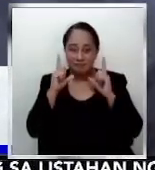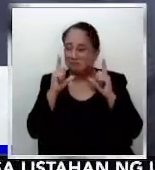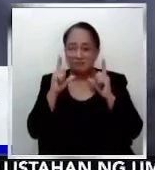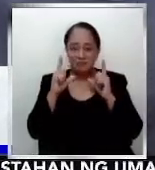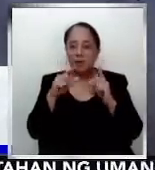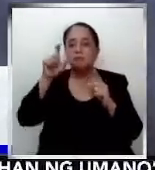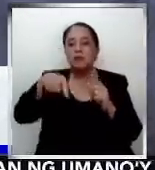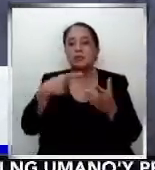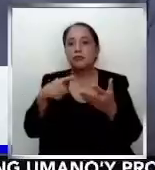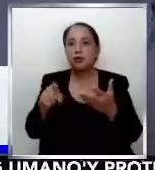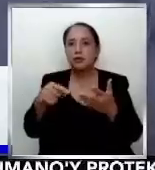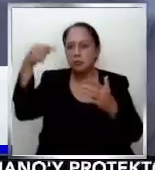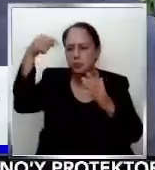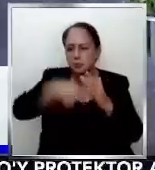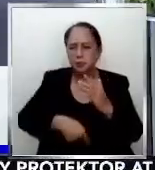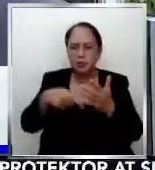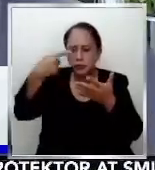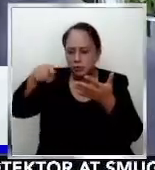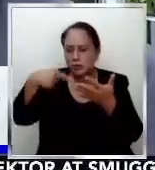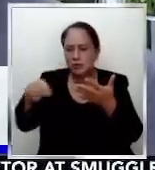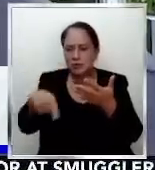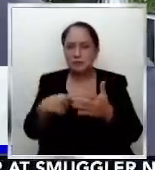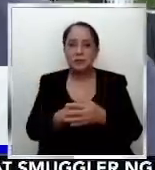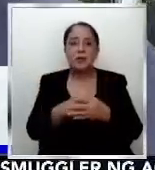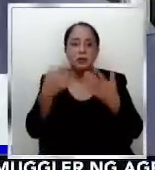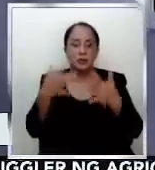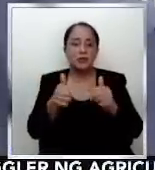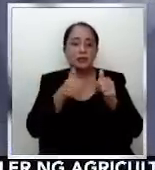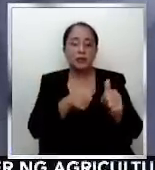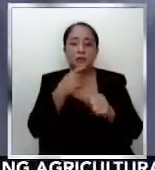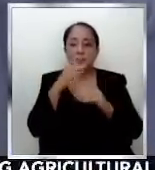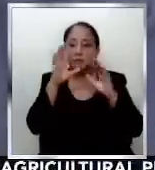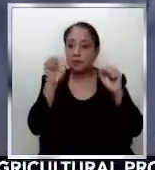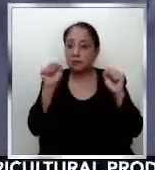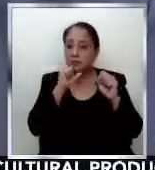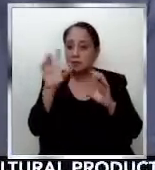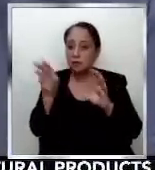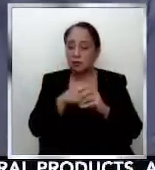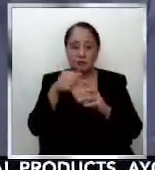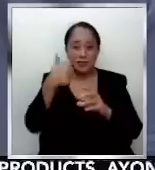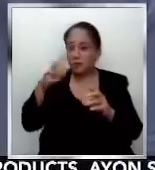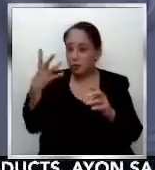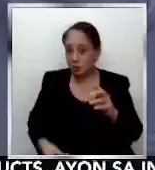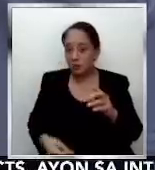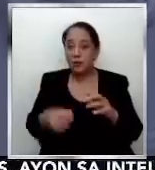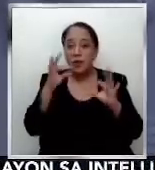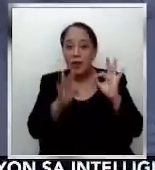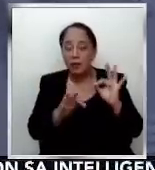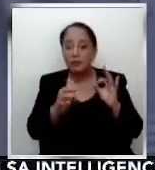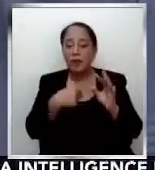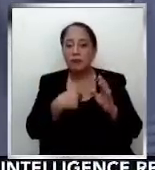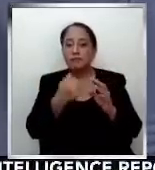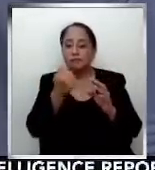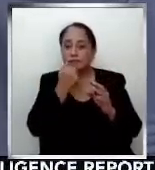ng malalimang investigasyon. Sinunod daw nila ang bilin ng Pangulo na huwag masasangkot sa katiwalian at kung may butas man daw sa sistema,